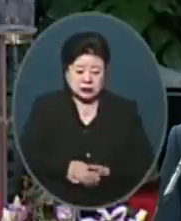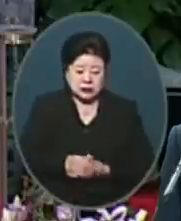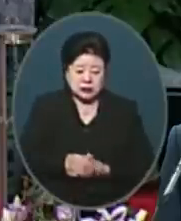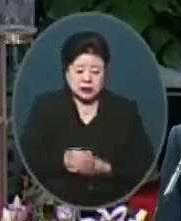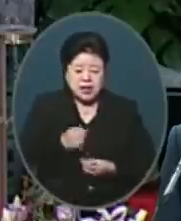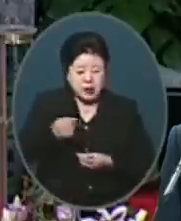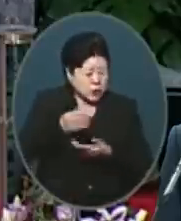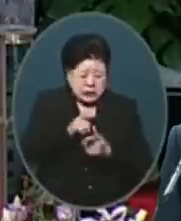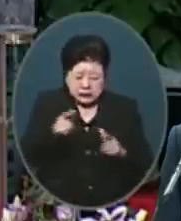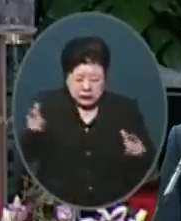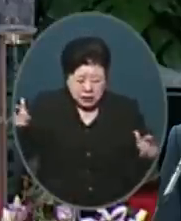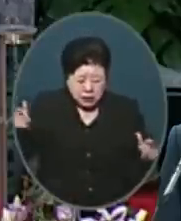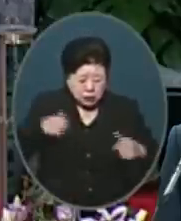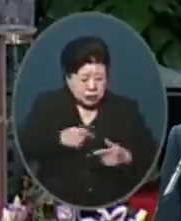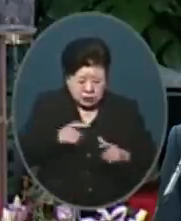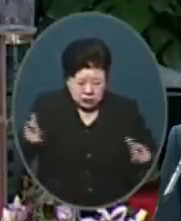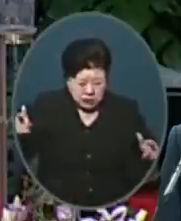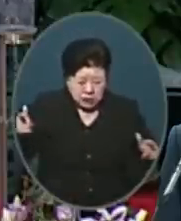절대로 양보하지 않는다.